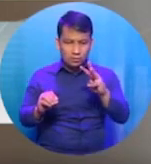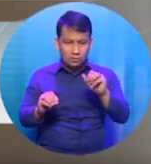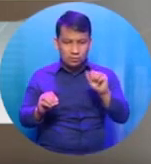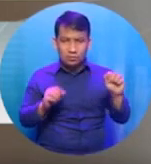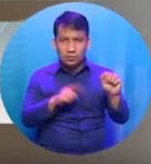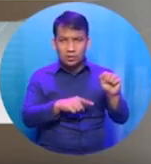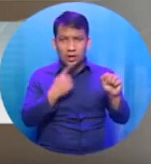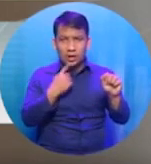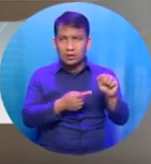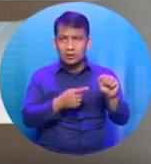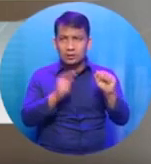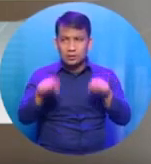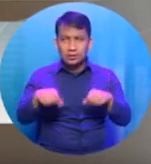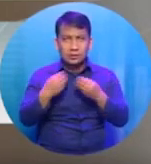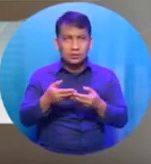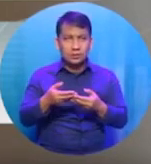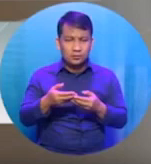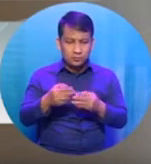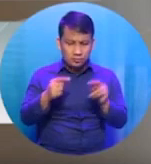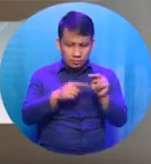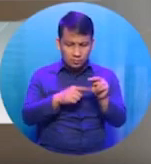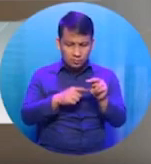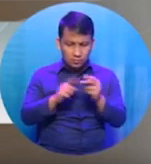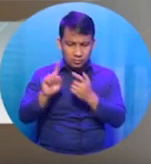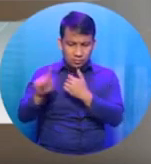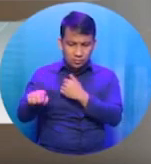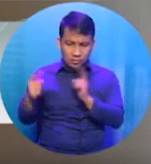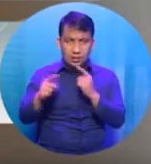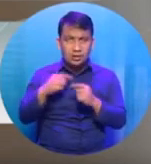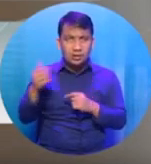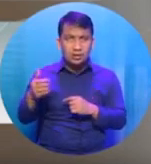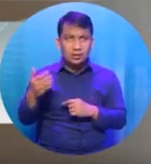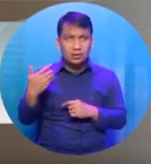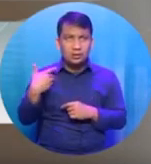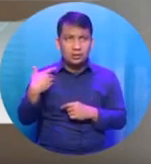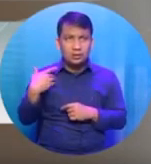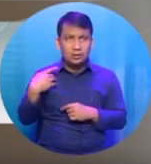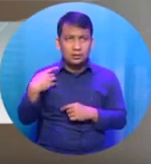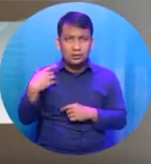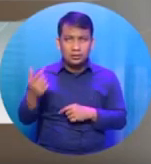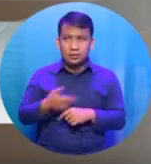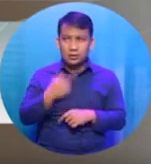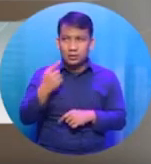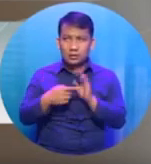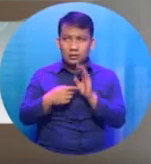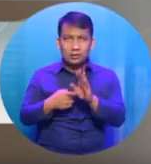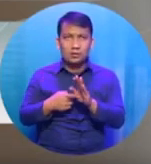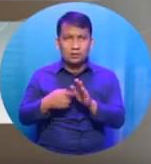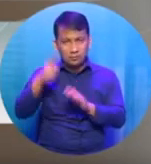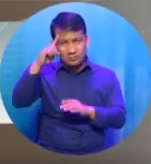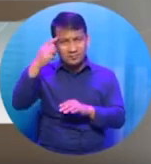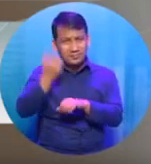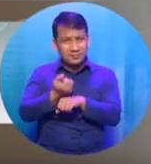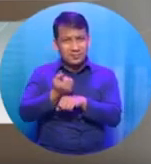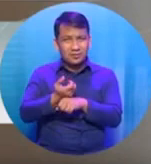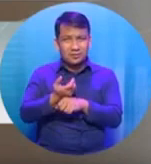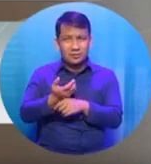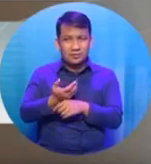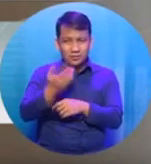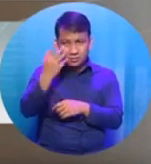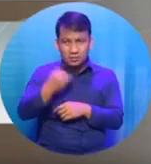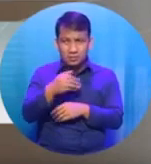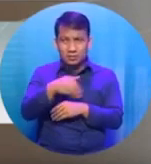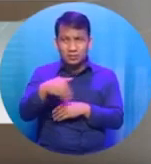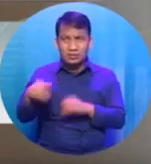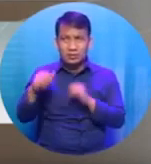ng inyong asawa. Given na November pa po kayo huling nag-usap, ayoko naman pong bigyan kayo ng sakit ng ulo or baka hindi kayo